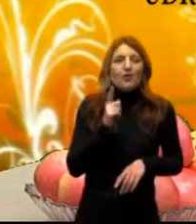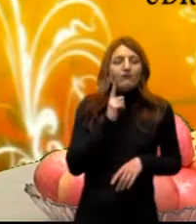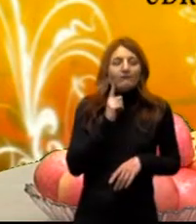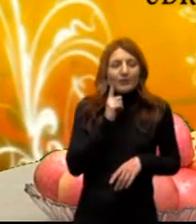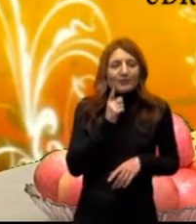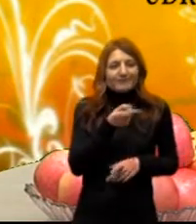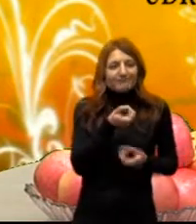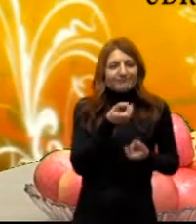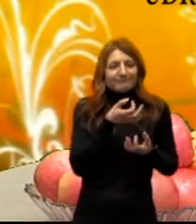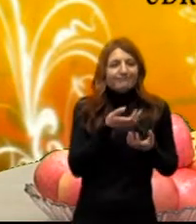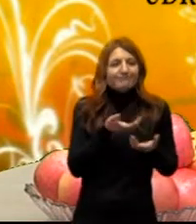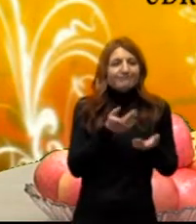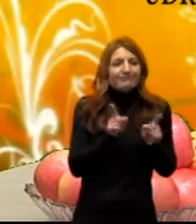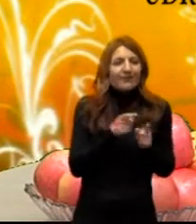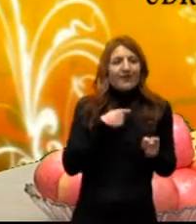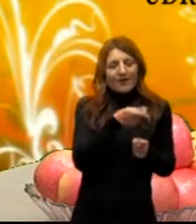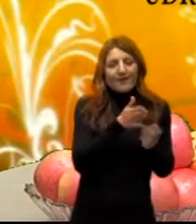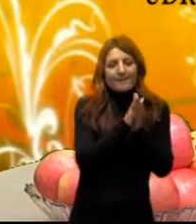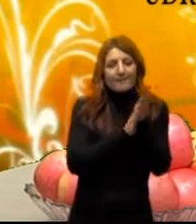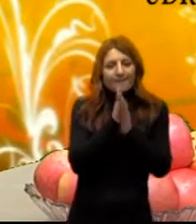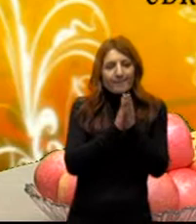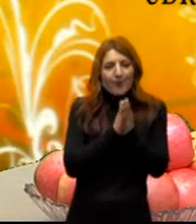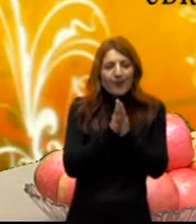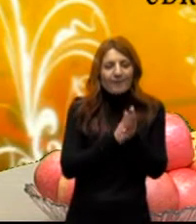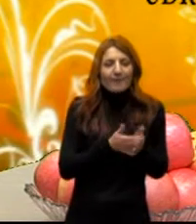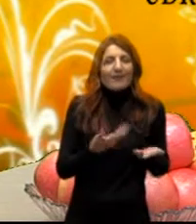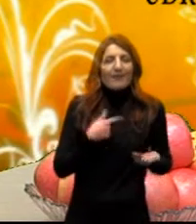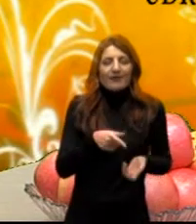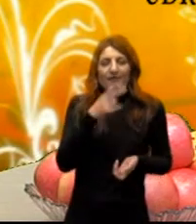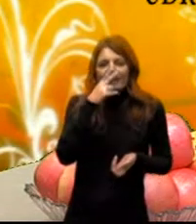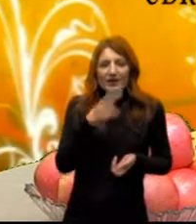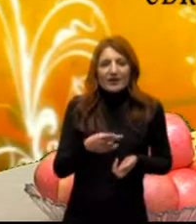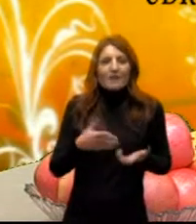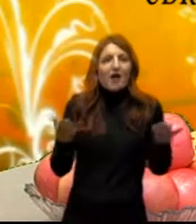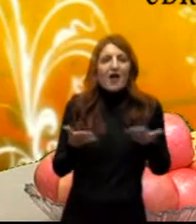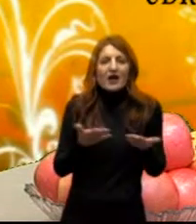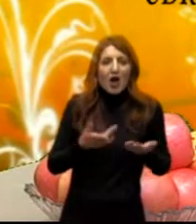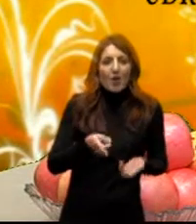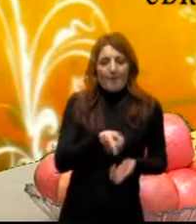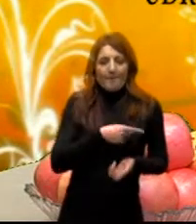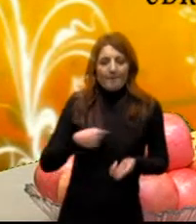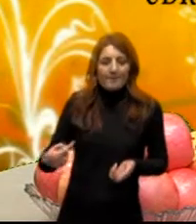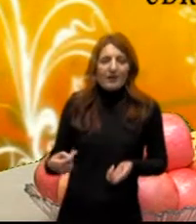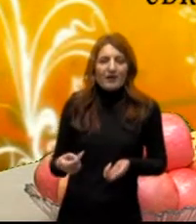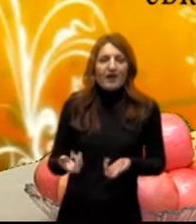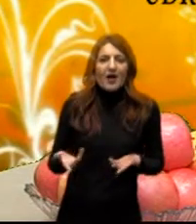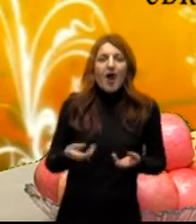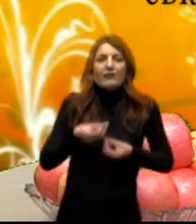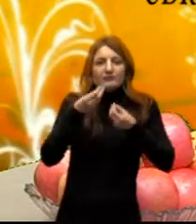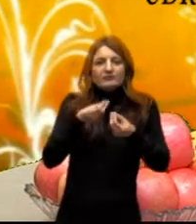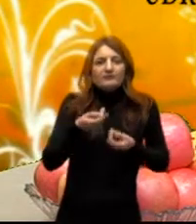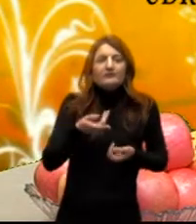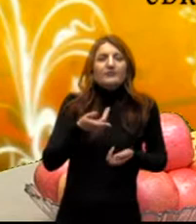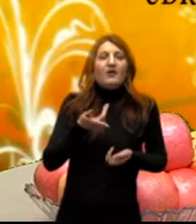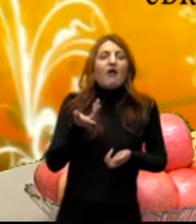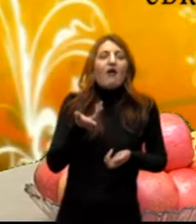nekako zamoliti da mi vidimo kako bi mi običnom čovjeku približili njegovu